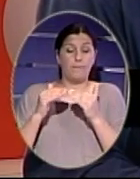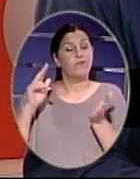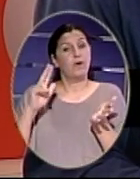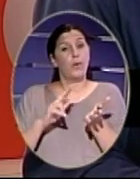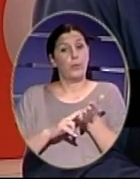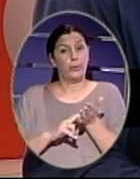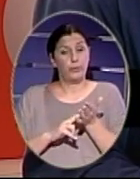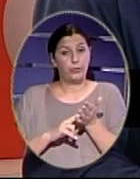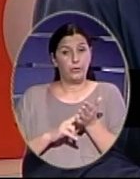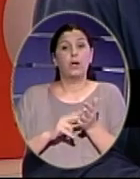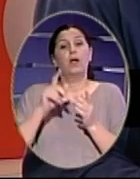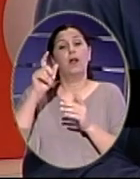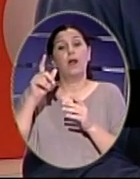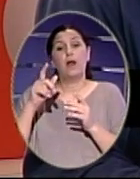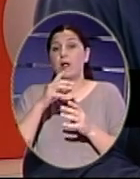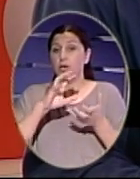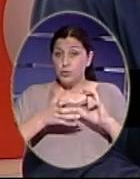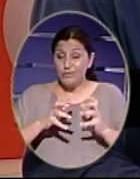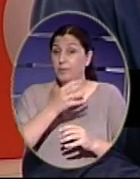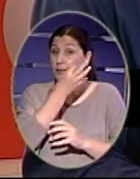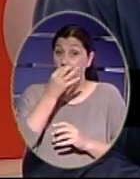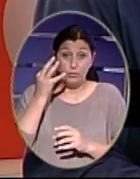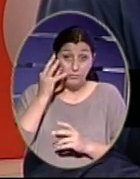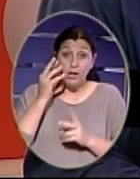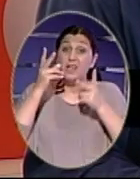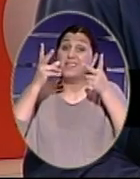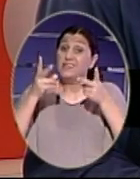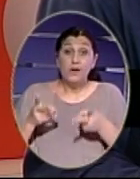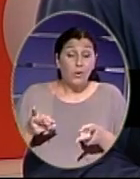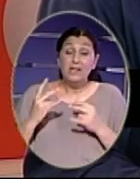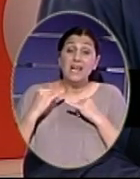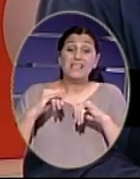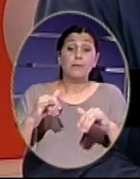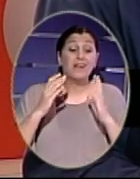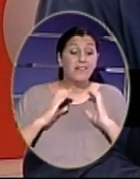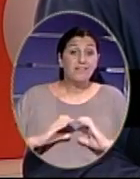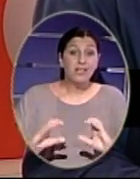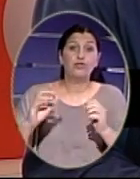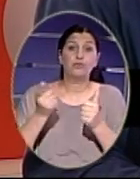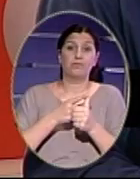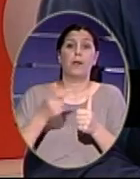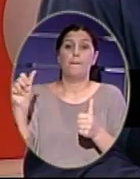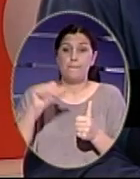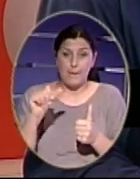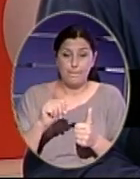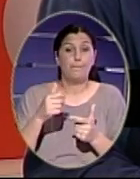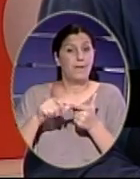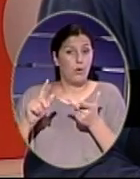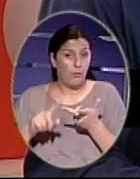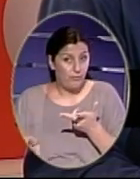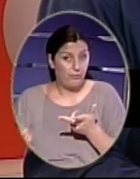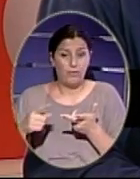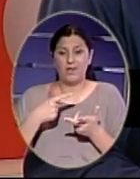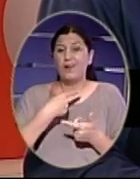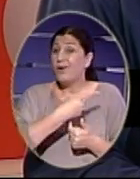וראוי ליישובים הבדואים. היכולת לספק כביש, מים, ביוב לכל